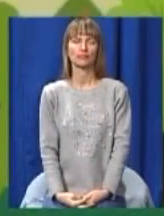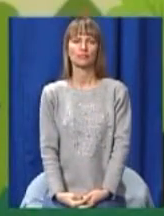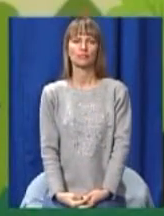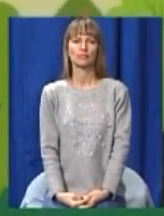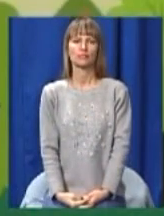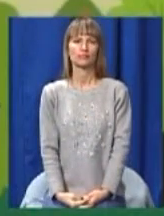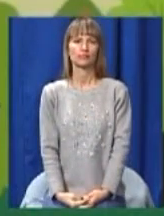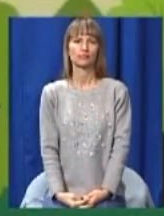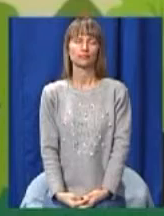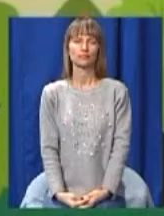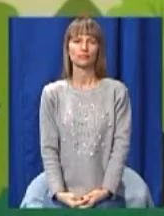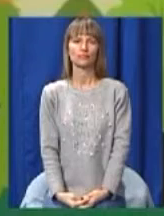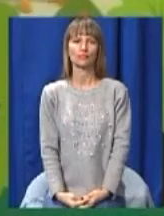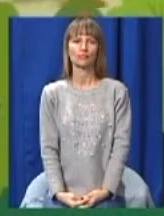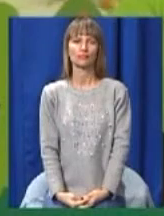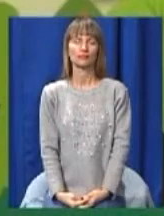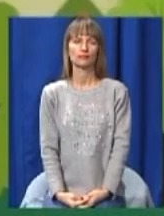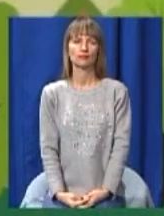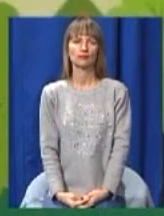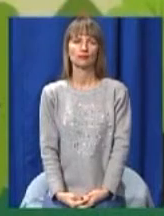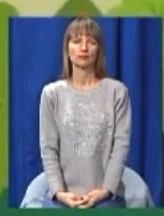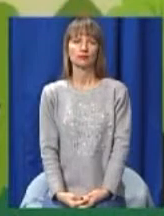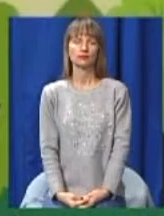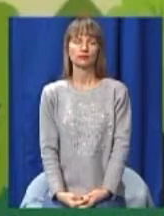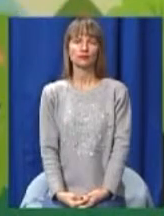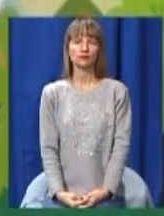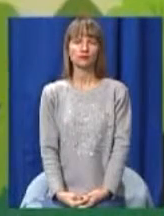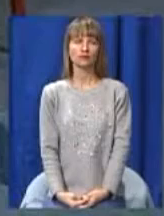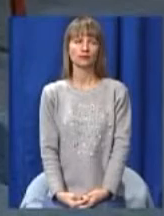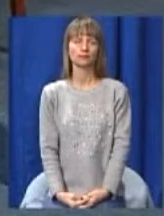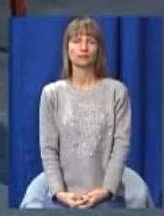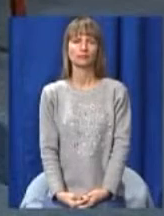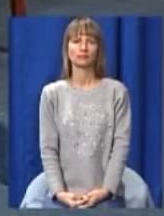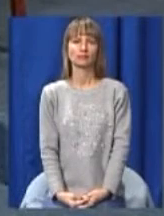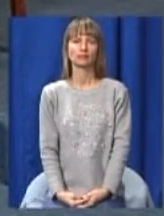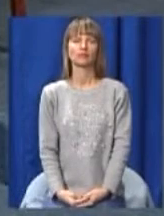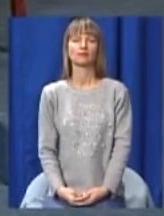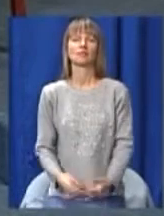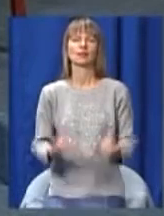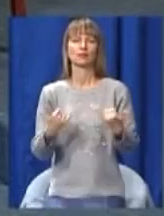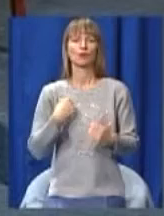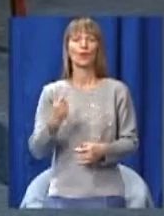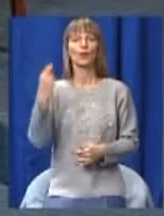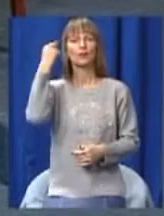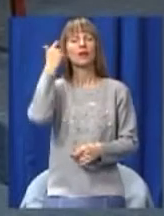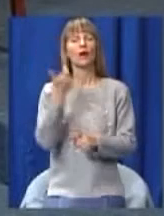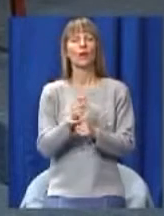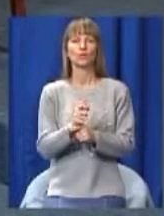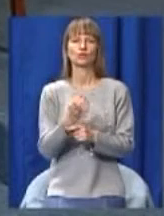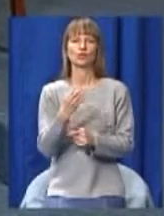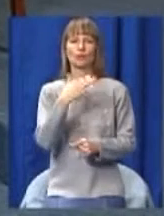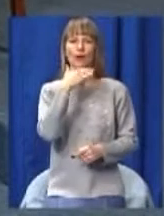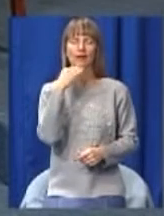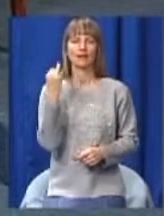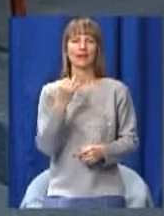Ну, от, власне, сьогодні ми дізналися дуже таки ще